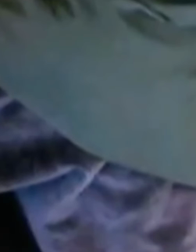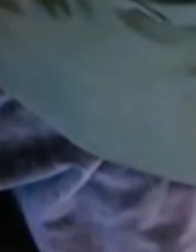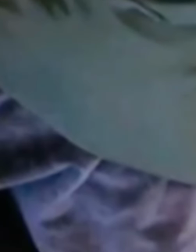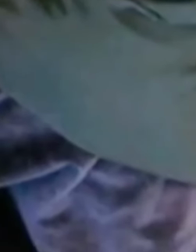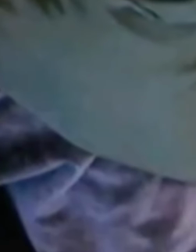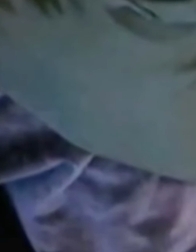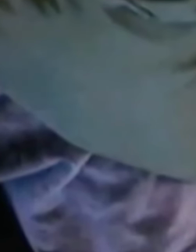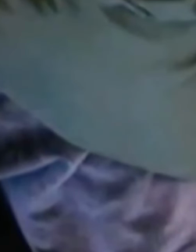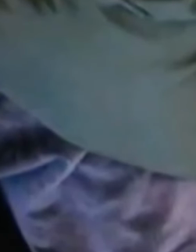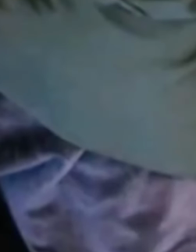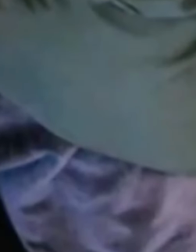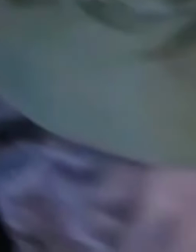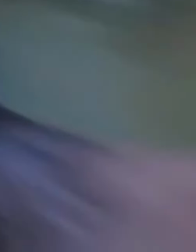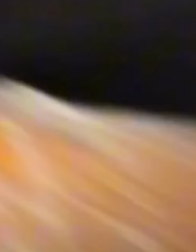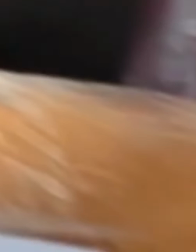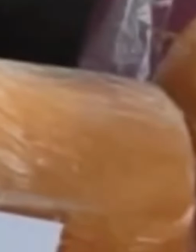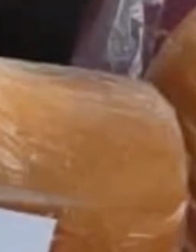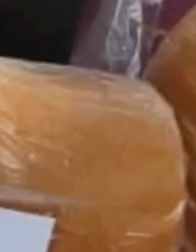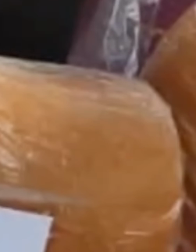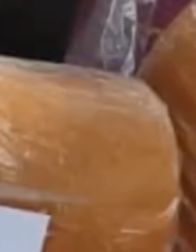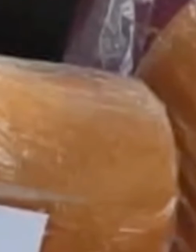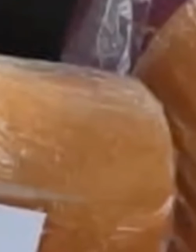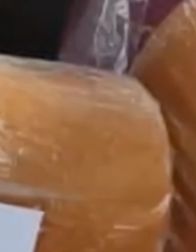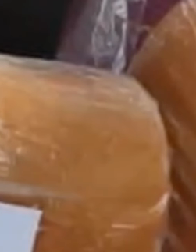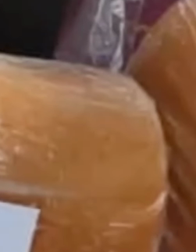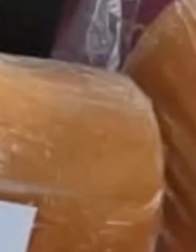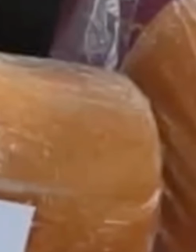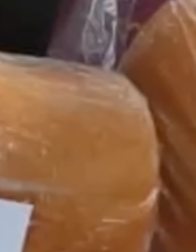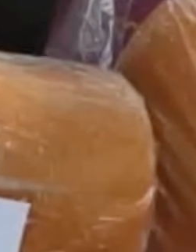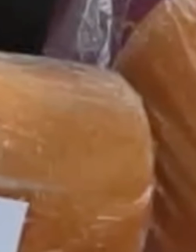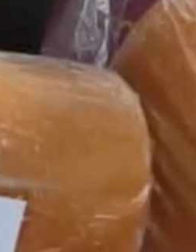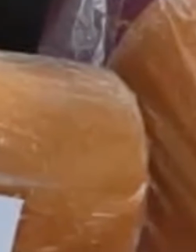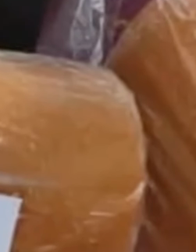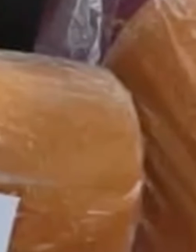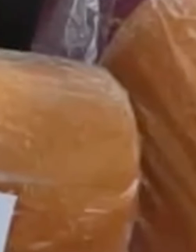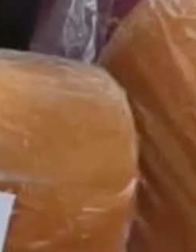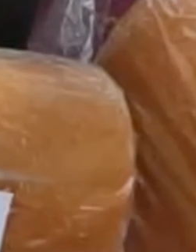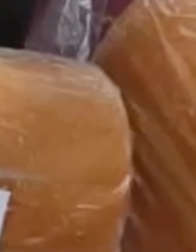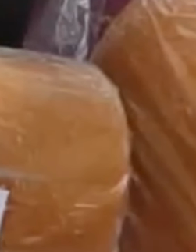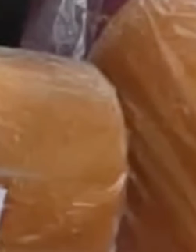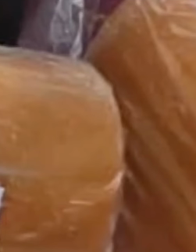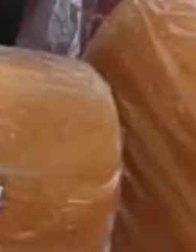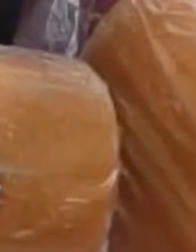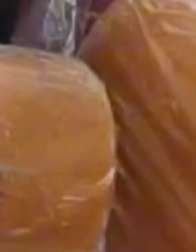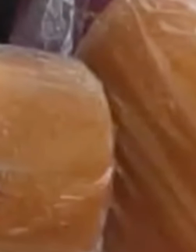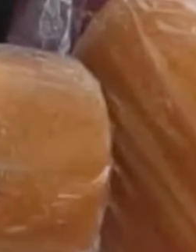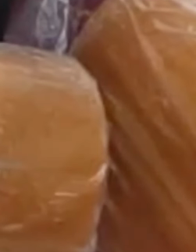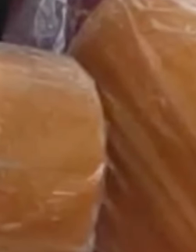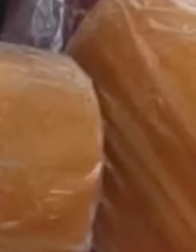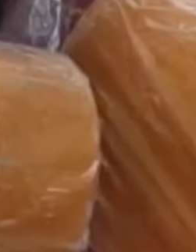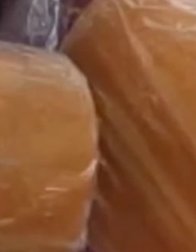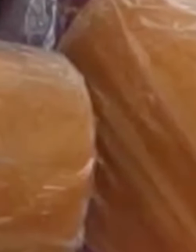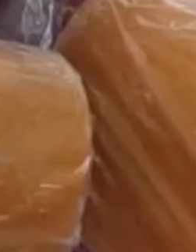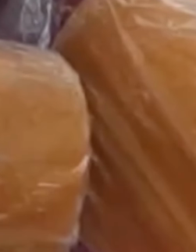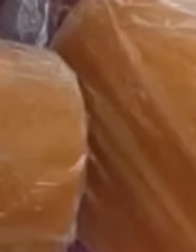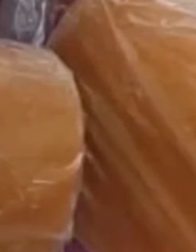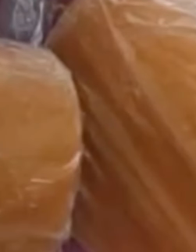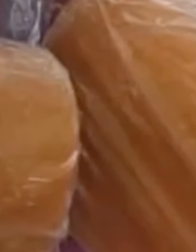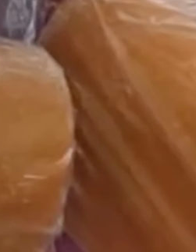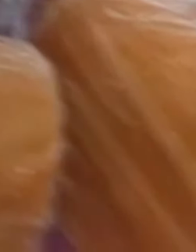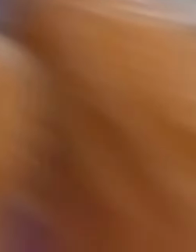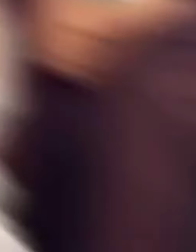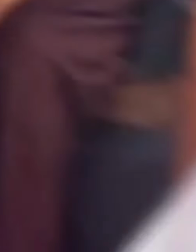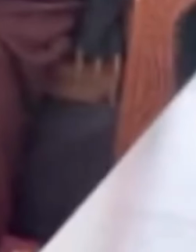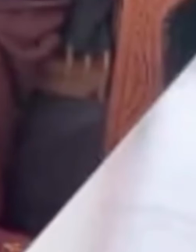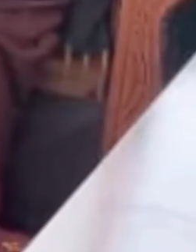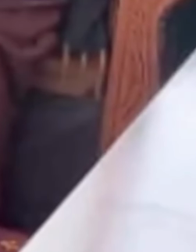Mädchen weltweit, aber massiv in Afghanistan. Aufgrund meiner Tätigkeit habe ich direkten Kontakt mit meinen